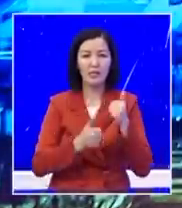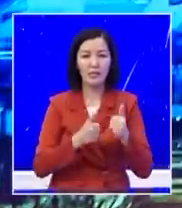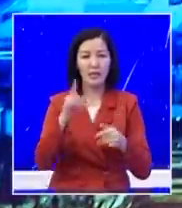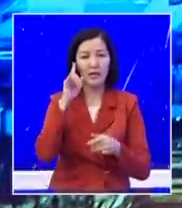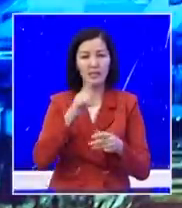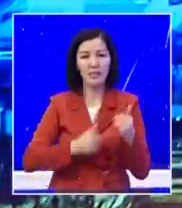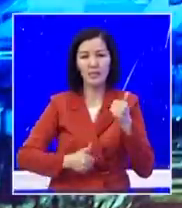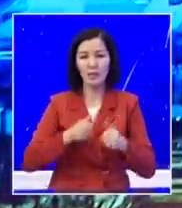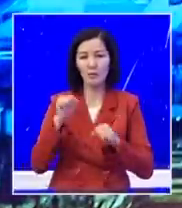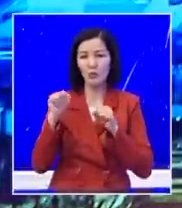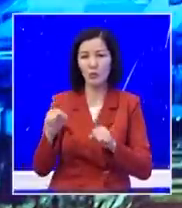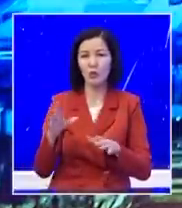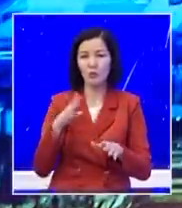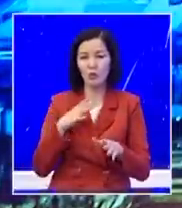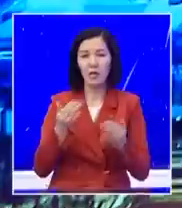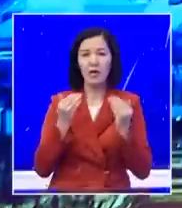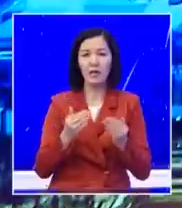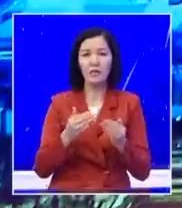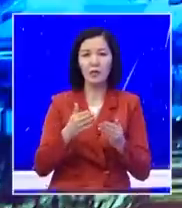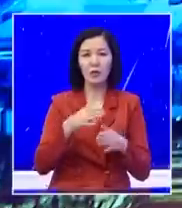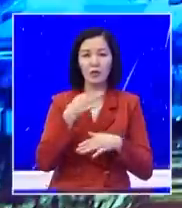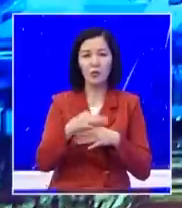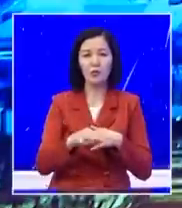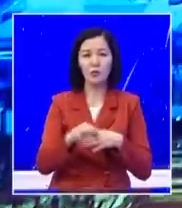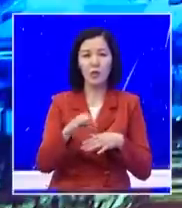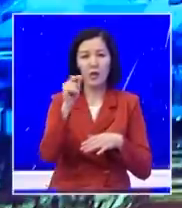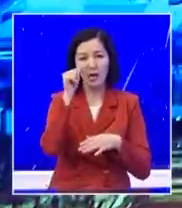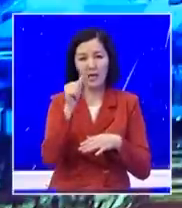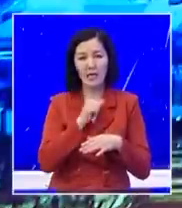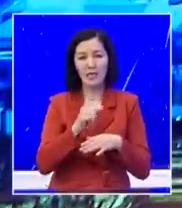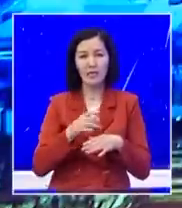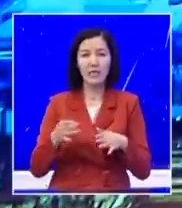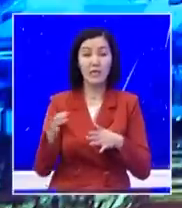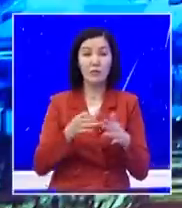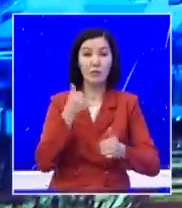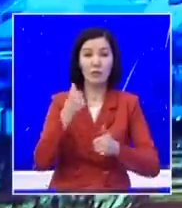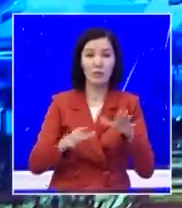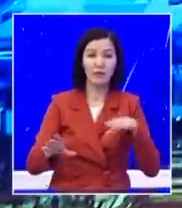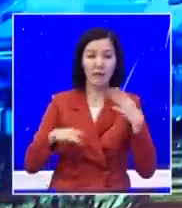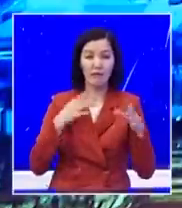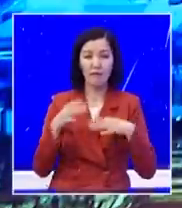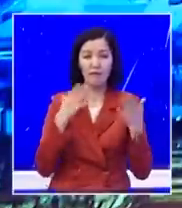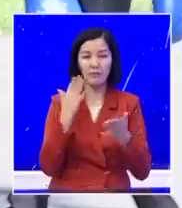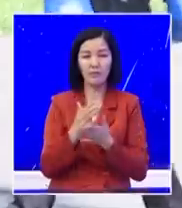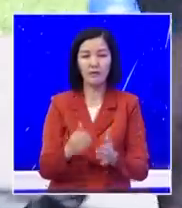жарыстарда ел намысын абыроймен қорғап жүр. Қазір олары күз айында өтетін республикалық біріншілікке дайындалып жатыр.